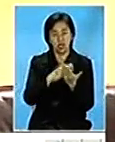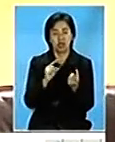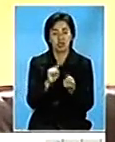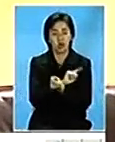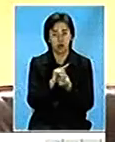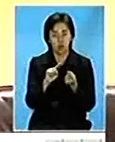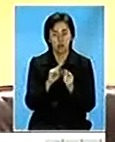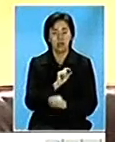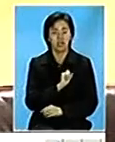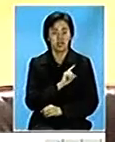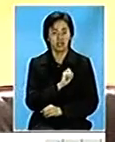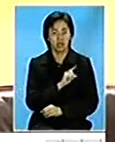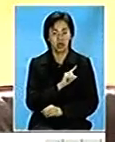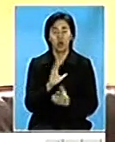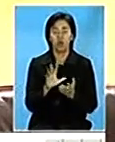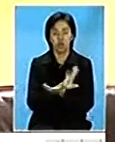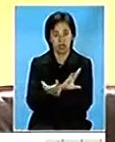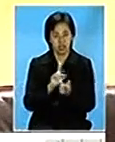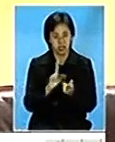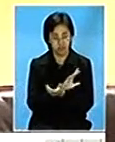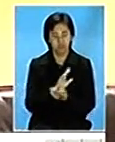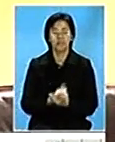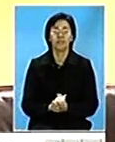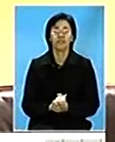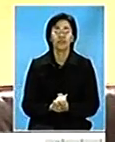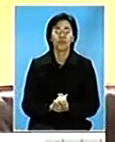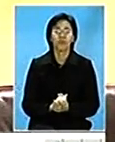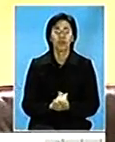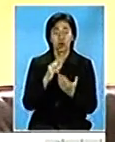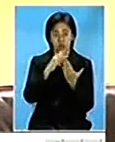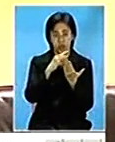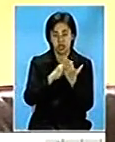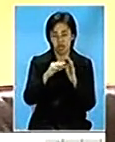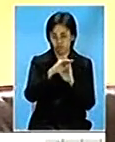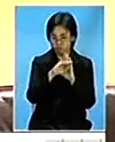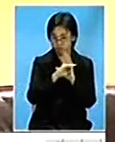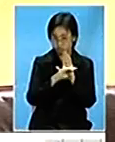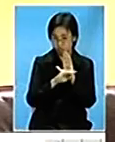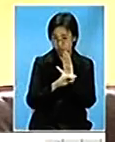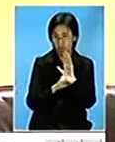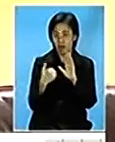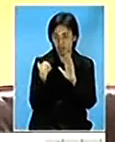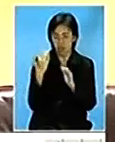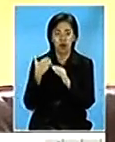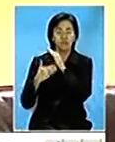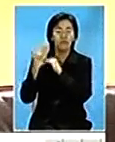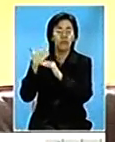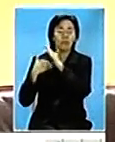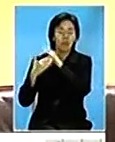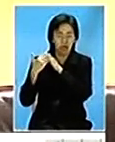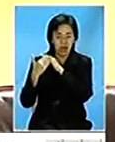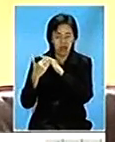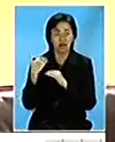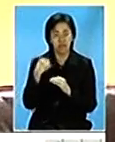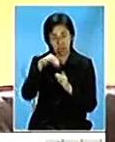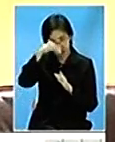ษาศาสนาวัฒนธรรมซึ่งกำหนดวิชาเป็นรายวิชาประวัติศาสตร์เนี่ยจำนวน40